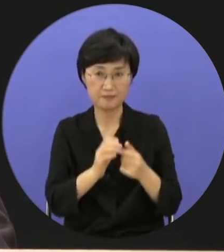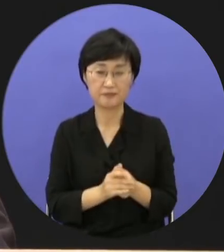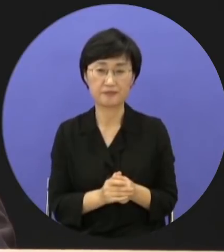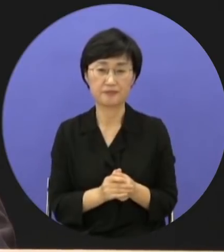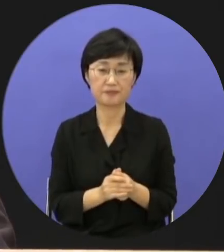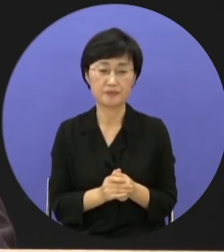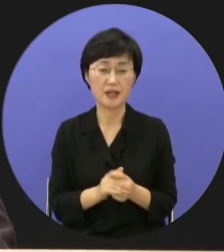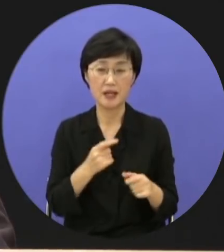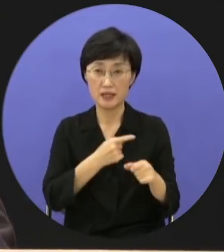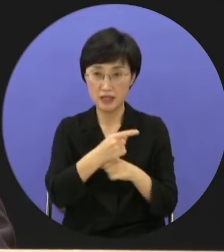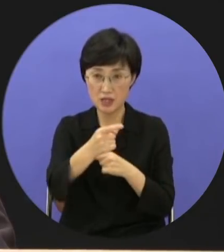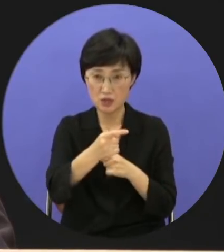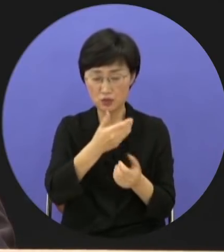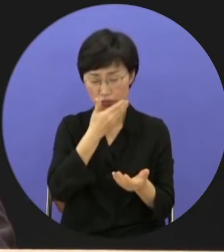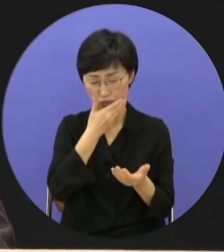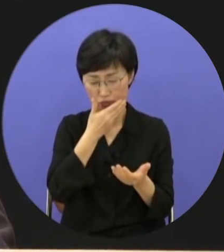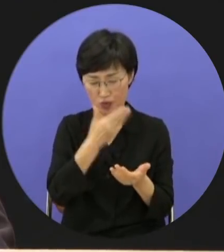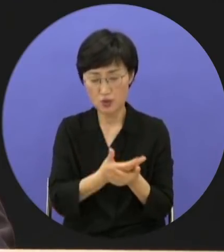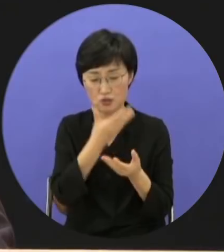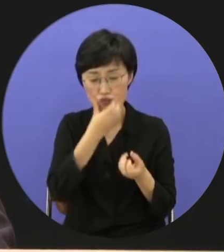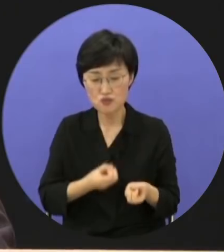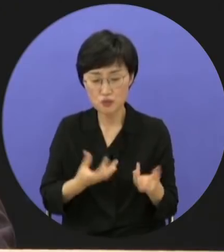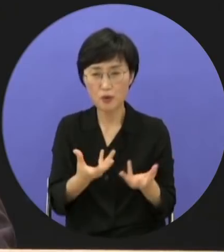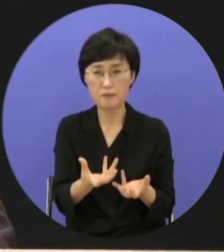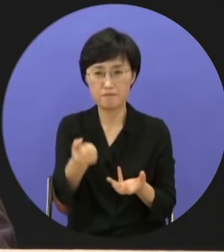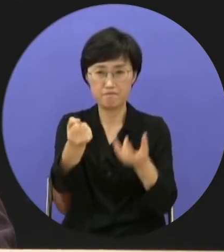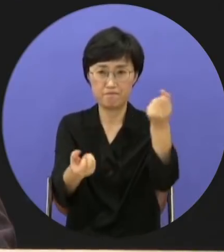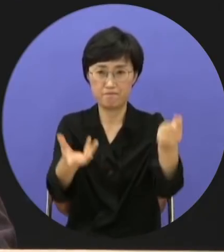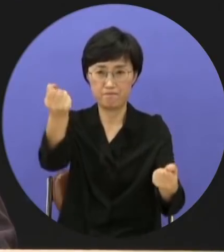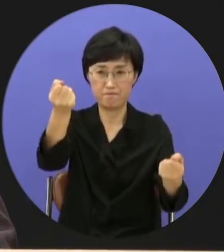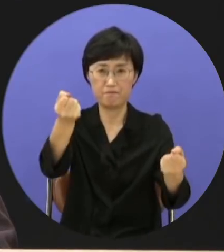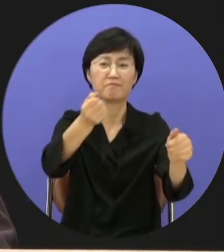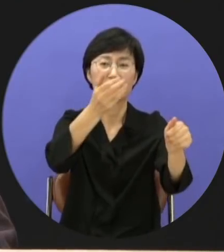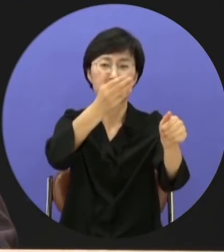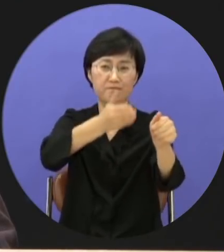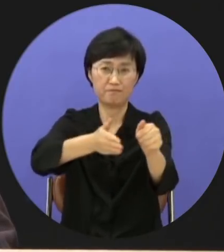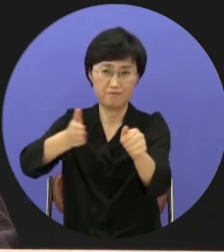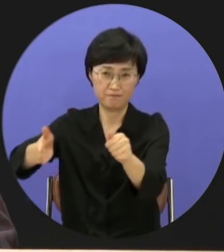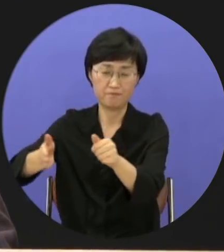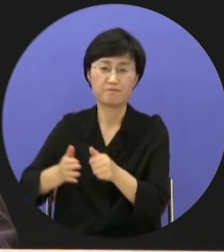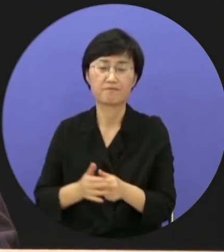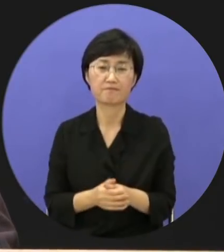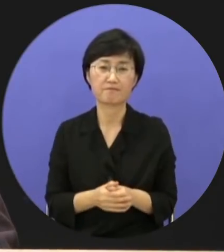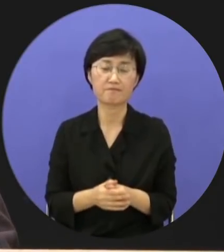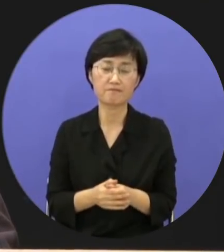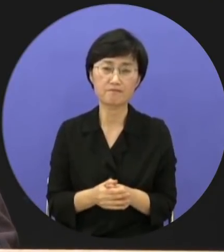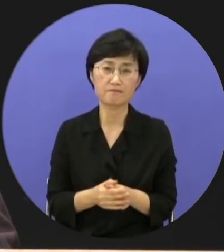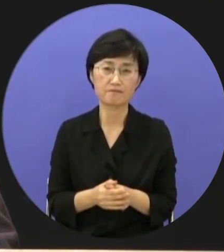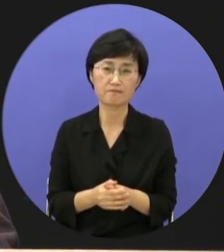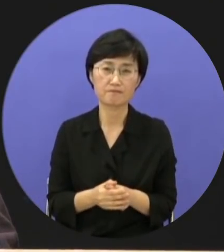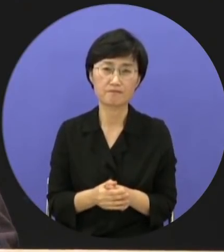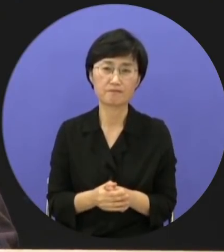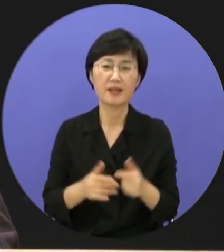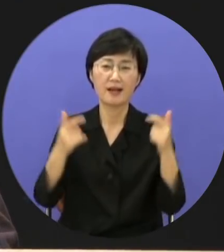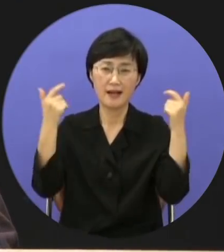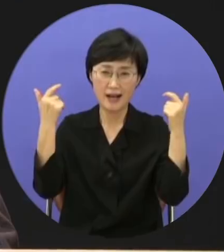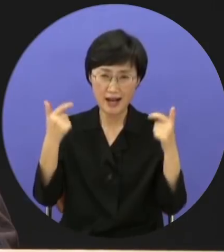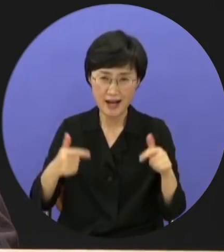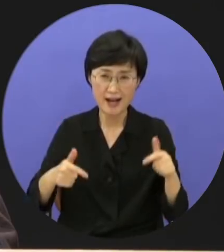귀중한 축복이 여러분에게 임하실 겁니다. As you send off this old year and ring in the new year, a very precious answer will come upon you.